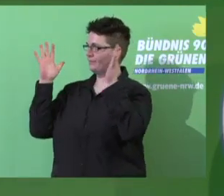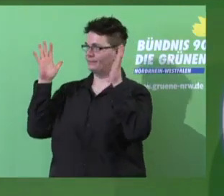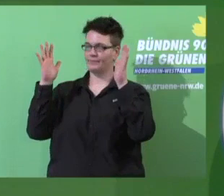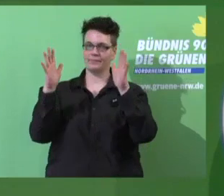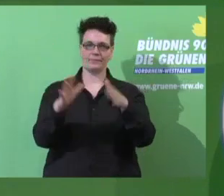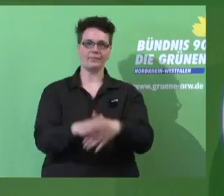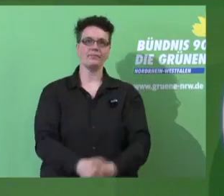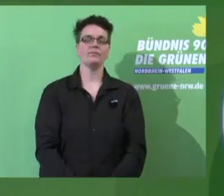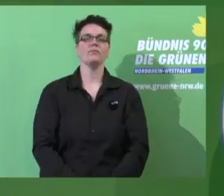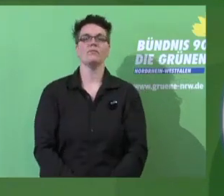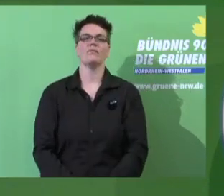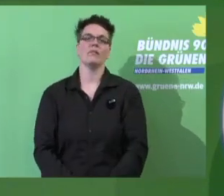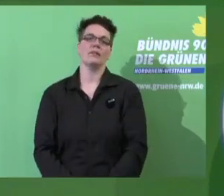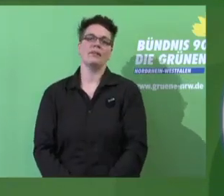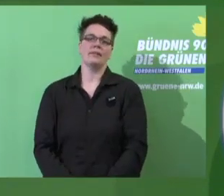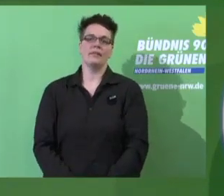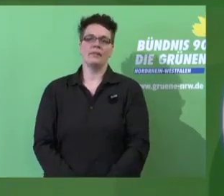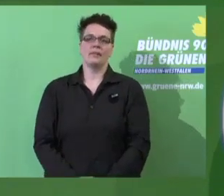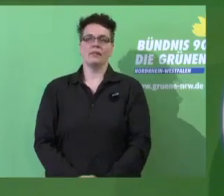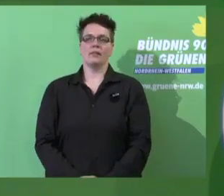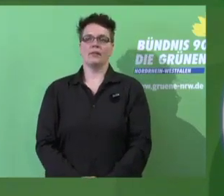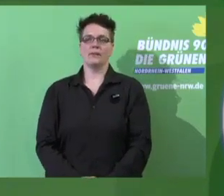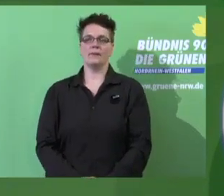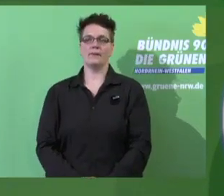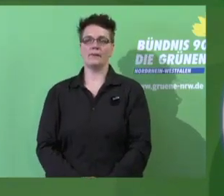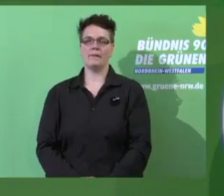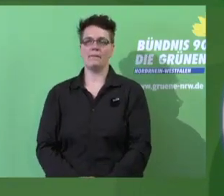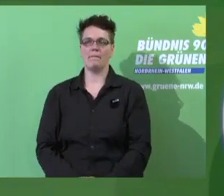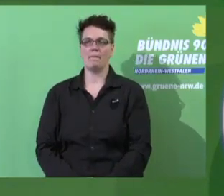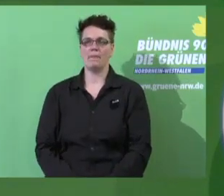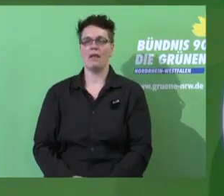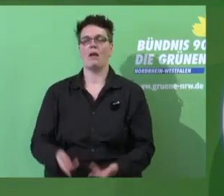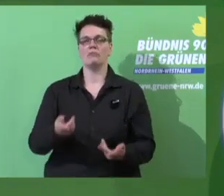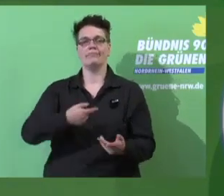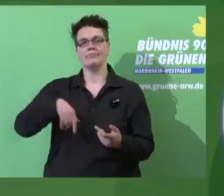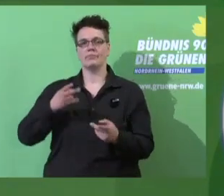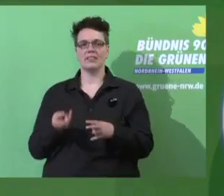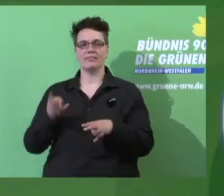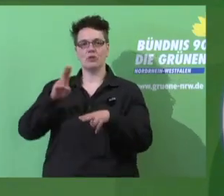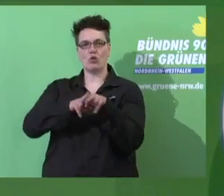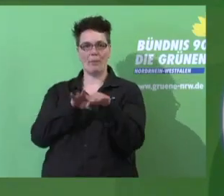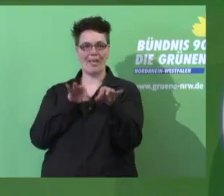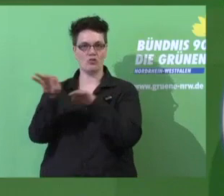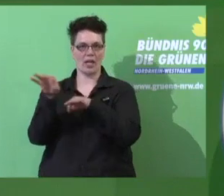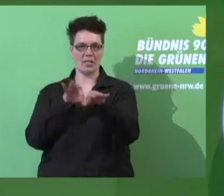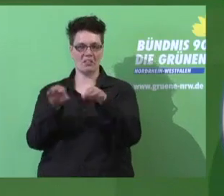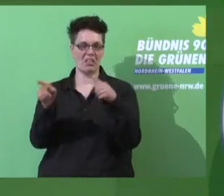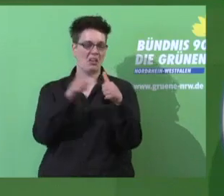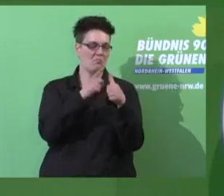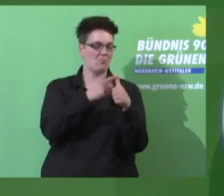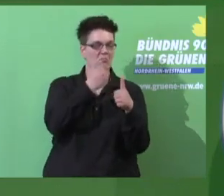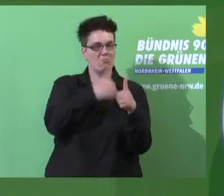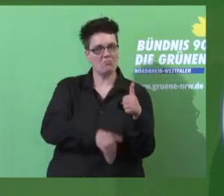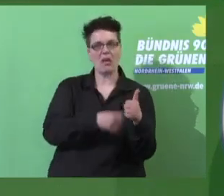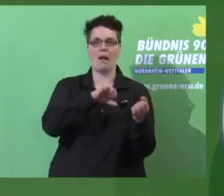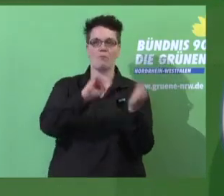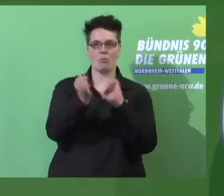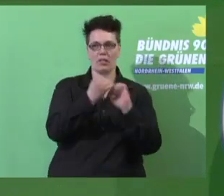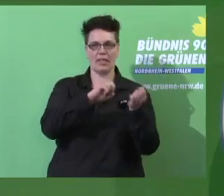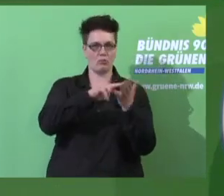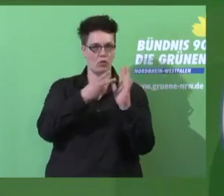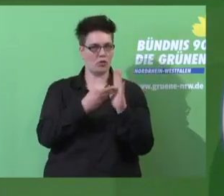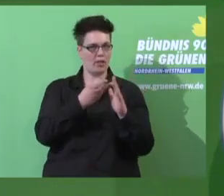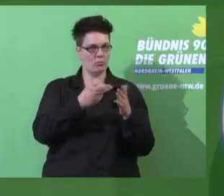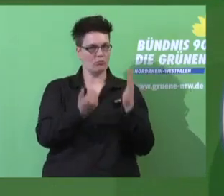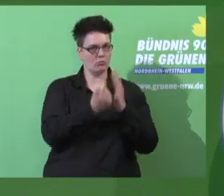Denn es wird nicht genügen. Wir haben eine Doppelstrategie. Auf der anderen Seite wollen wir eine andere Mobilitätspolitik, andere Städte, Städte